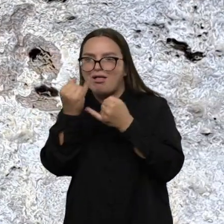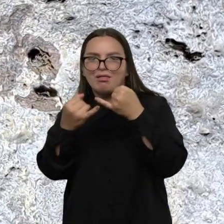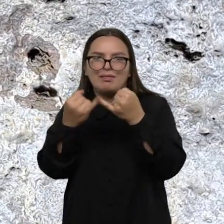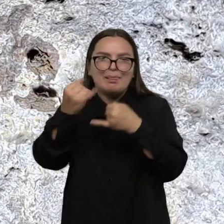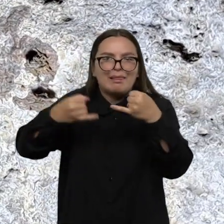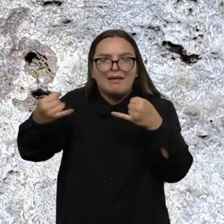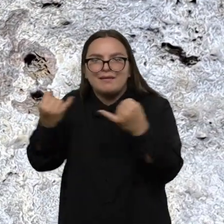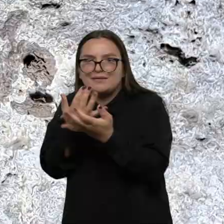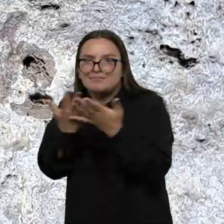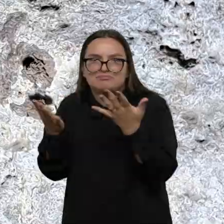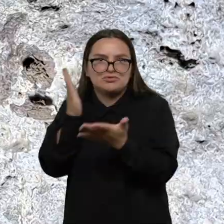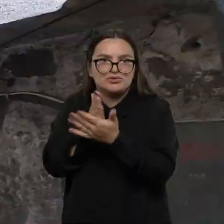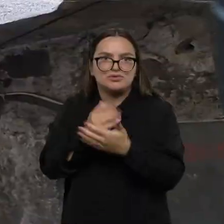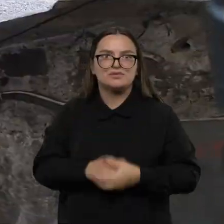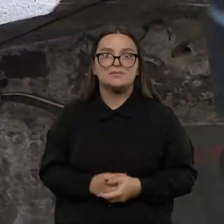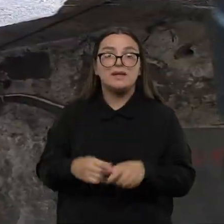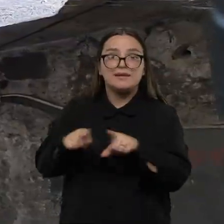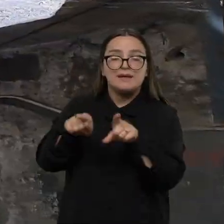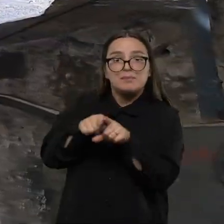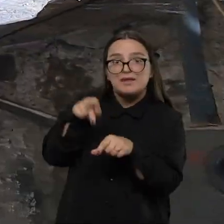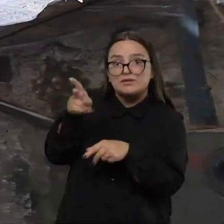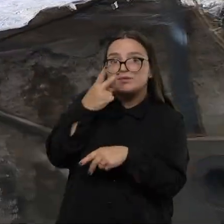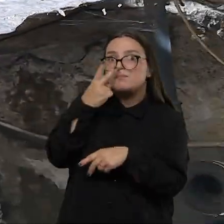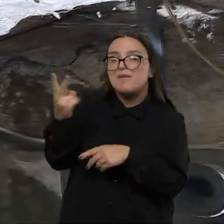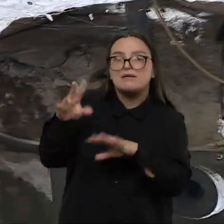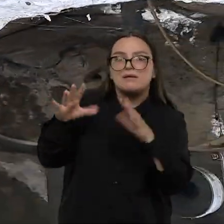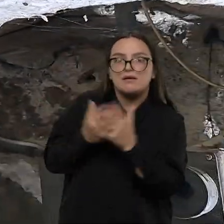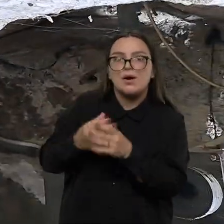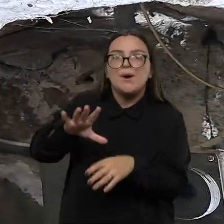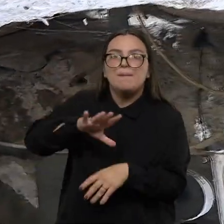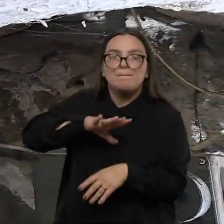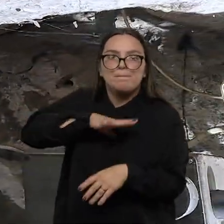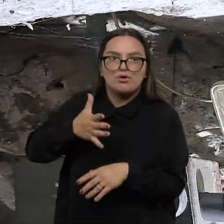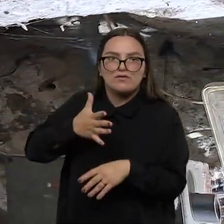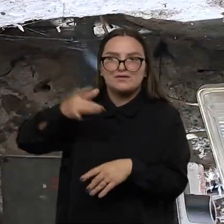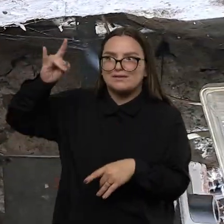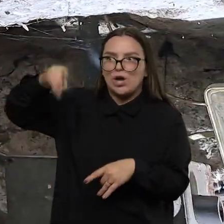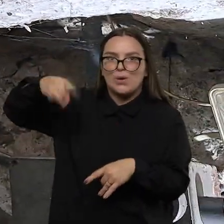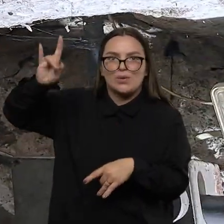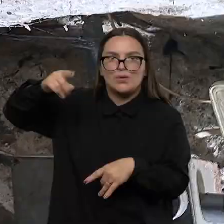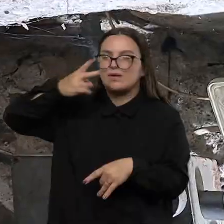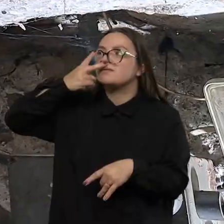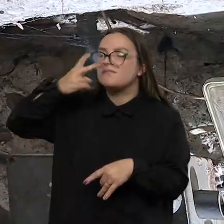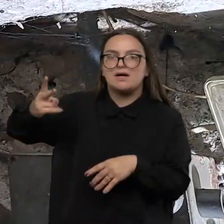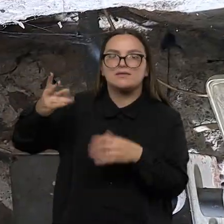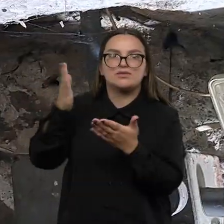įvadai, visokie, viskas iškirsta. Ir čia dar matosi buvusio liuko